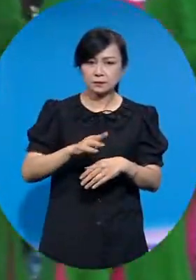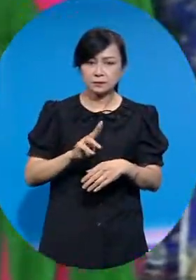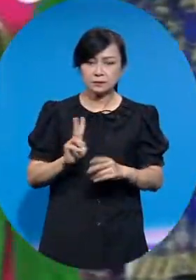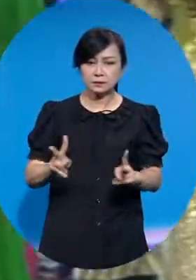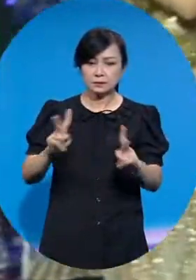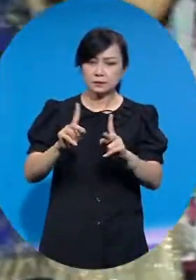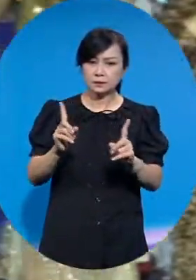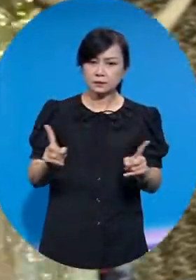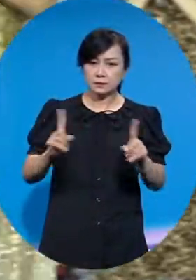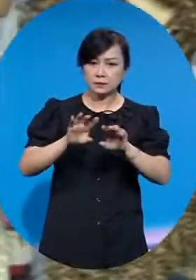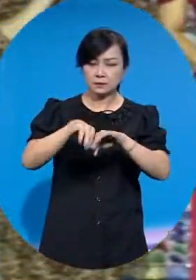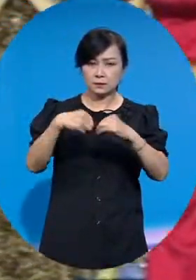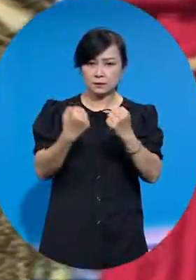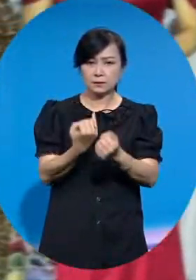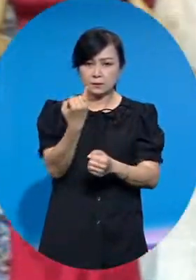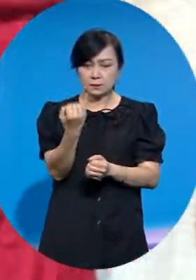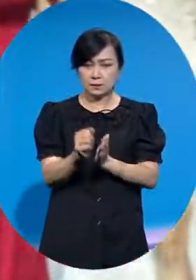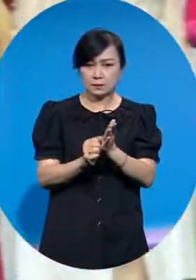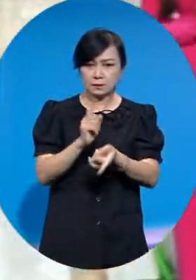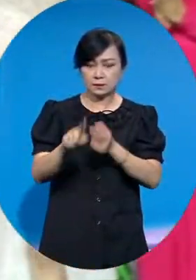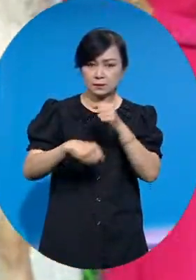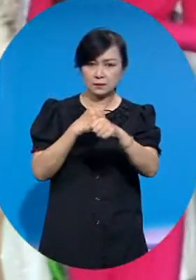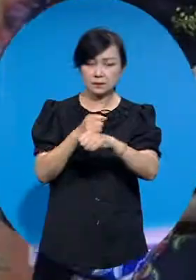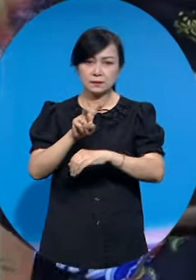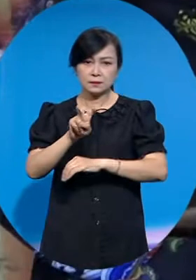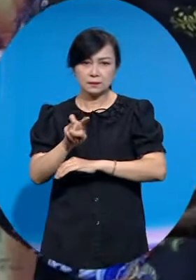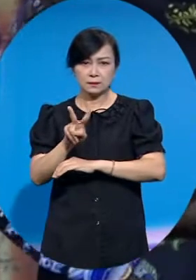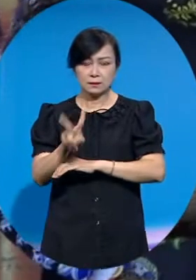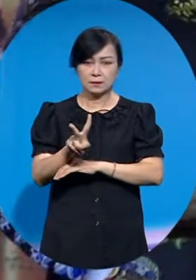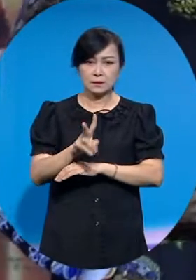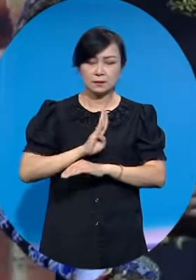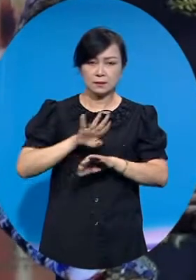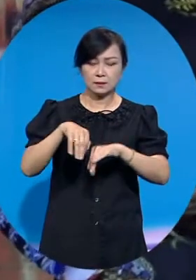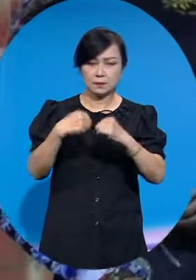và chung kết sẽ được tổ chức vào cuối tháng 11 năm 2022.